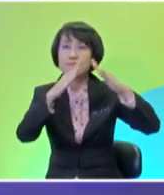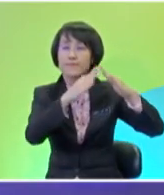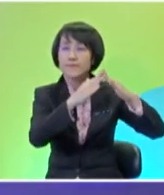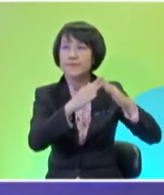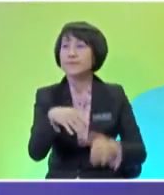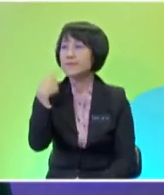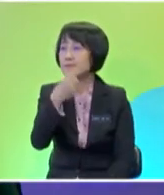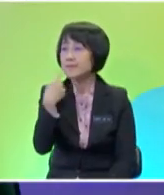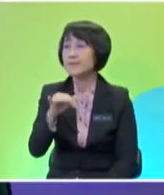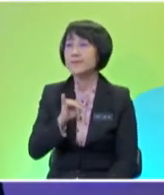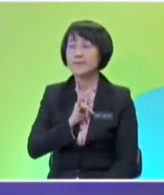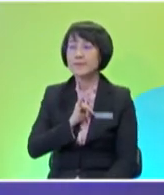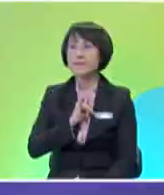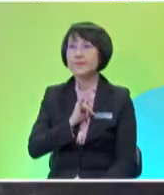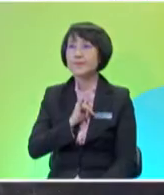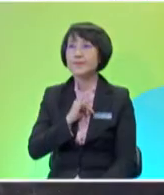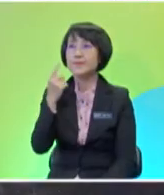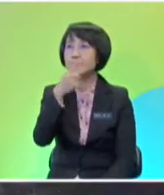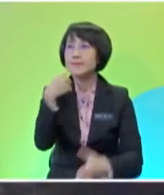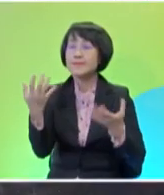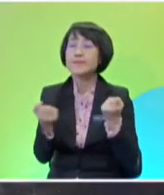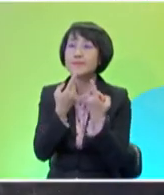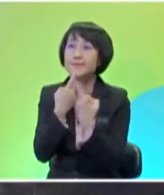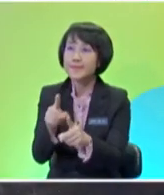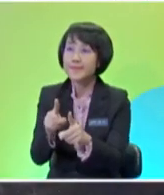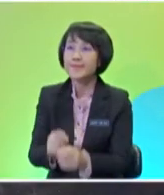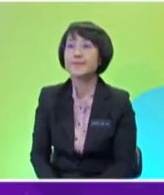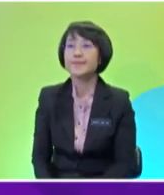siapa saya Hah siapa berani jawab nih silikon